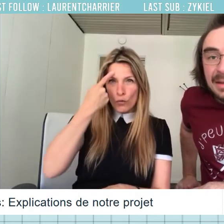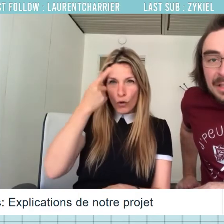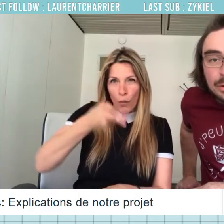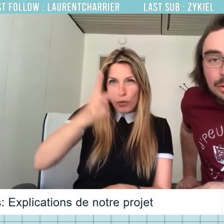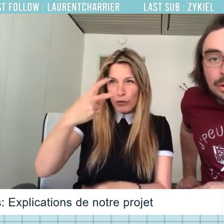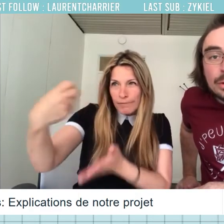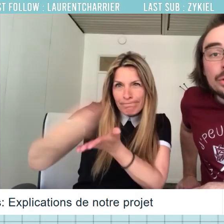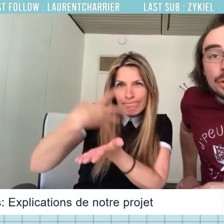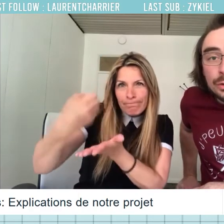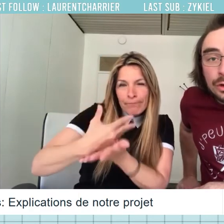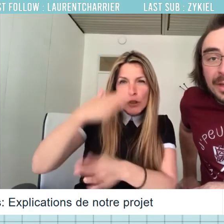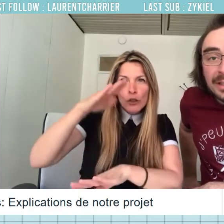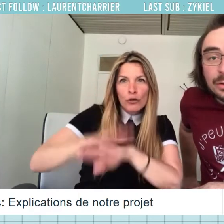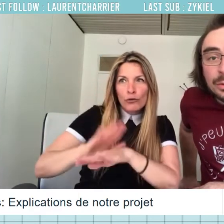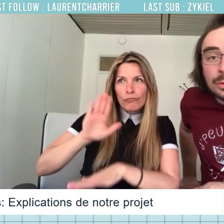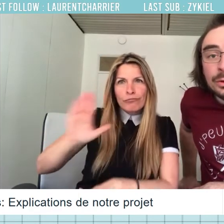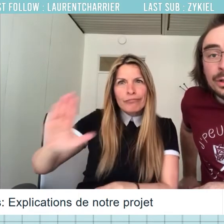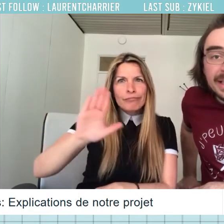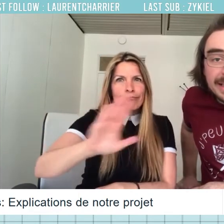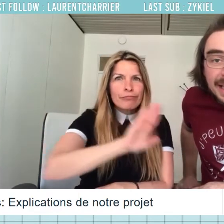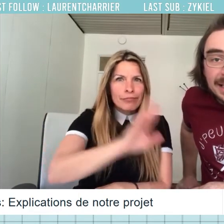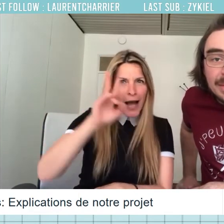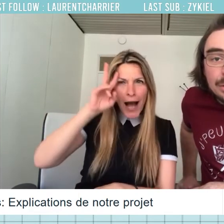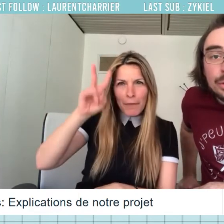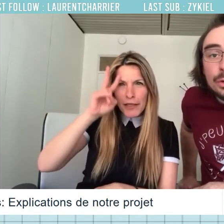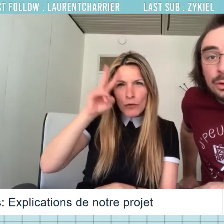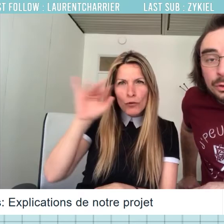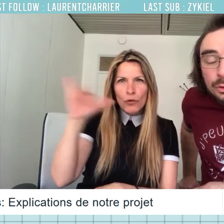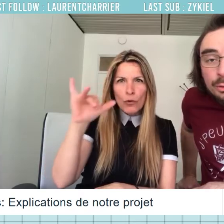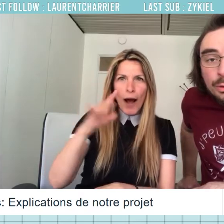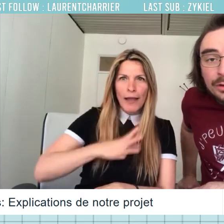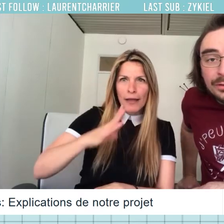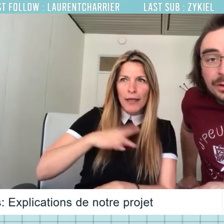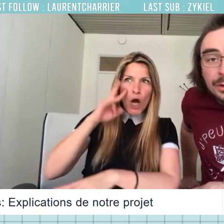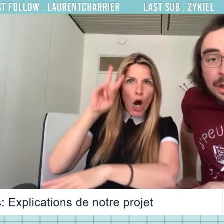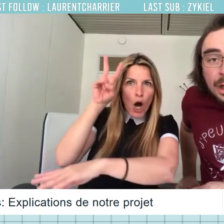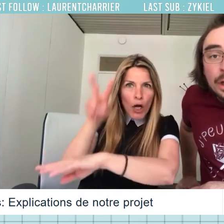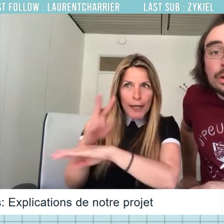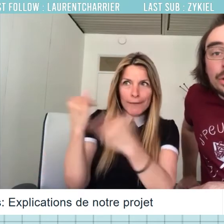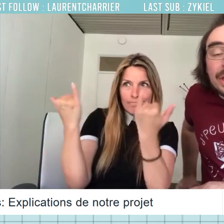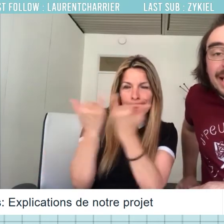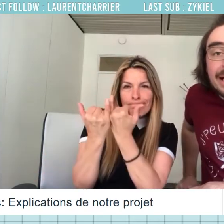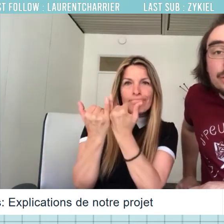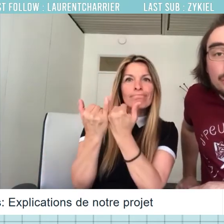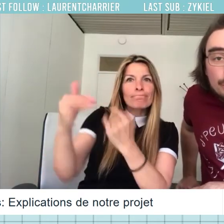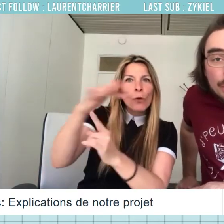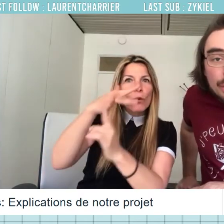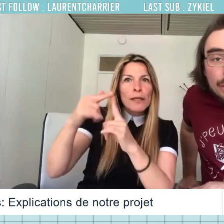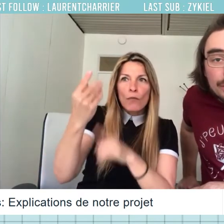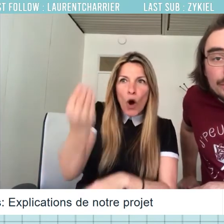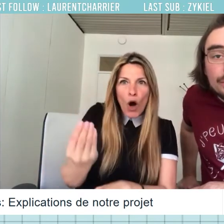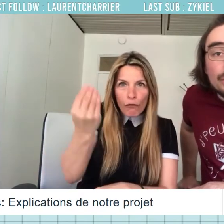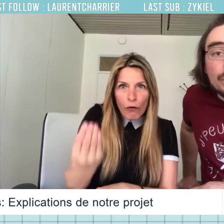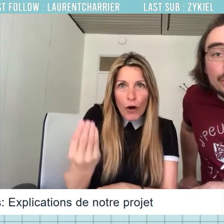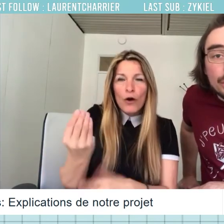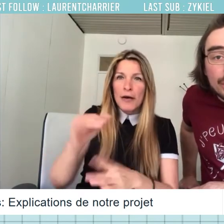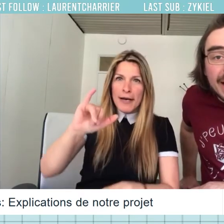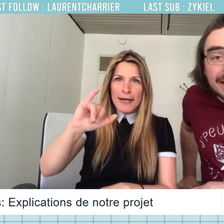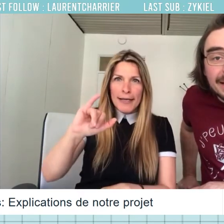vos habitudes de consommation de dessins animés ou de contenu pour enfants, sur quel support